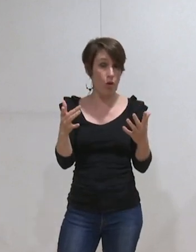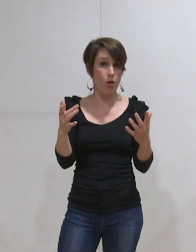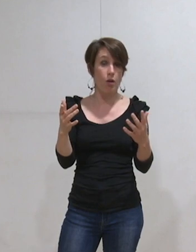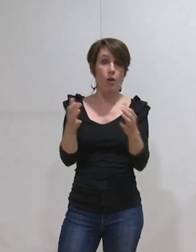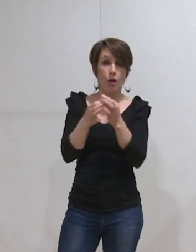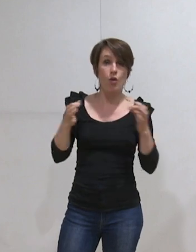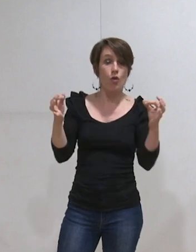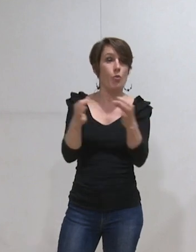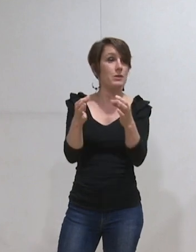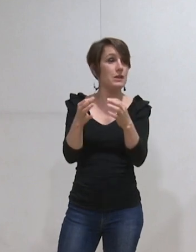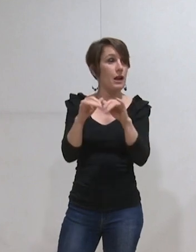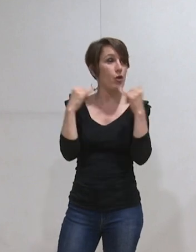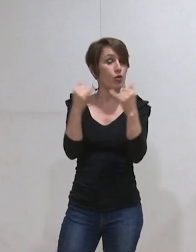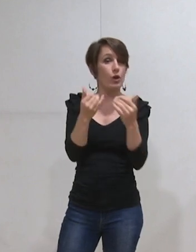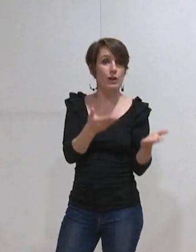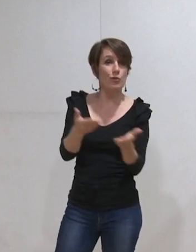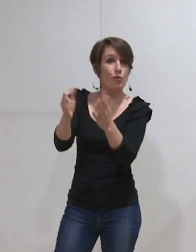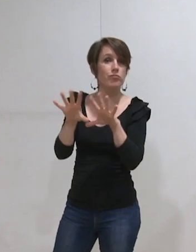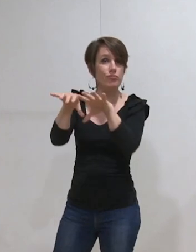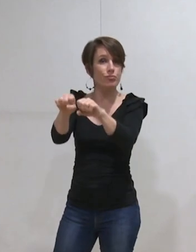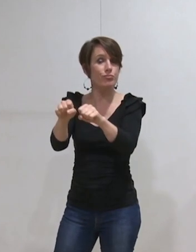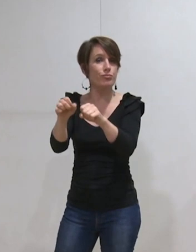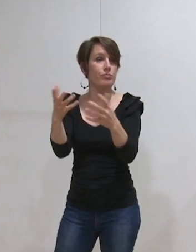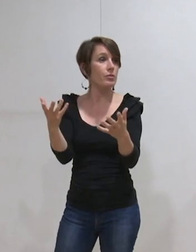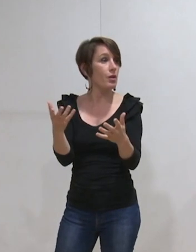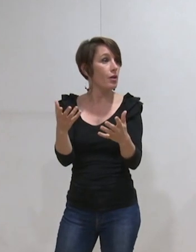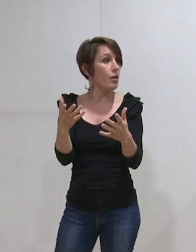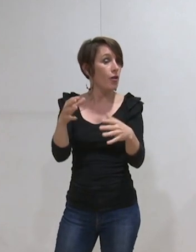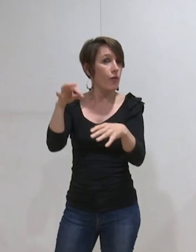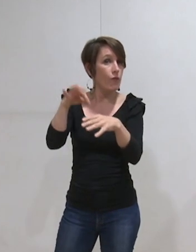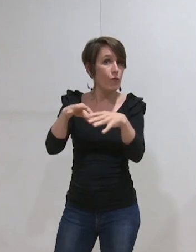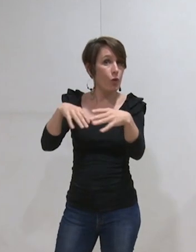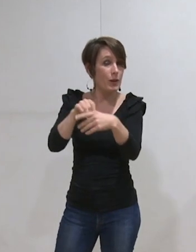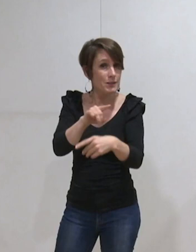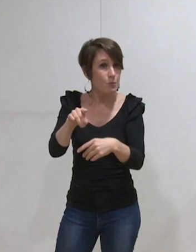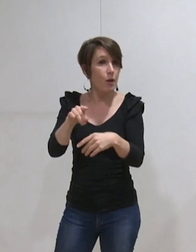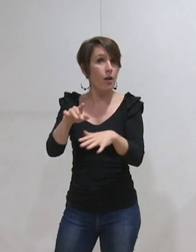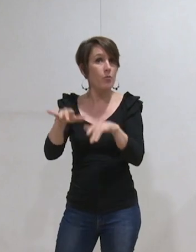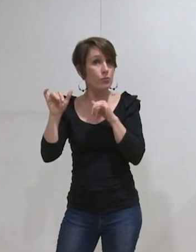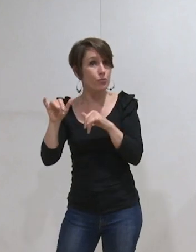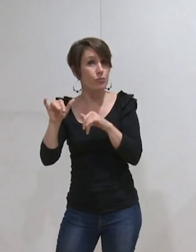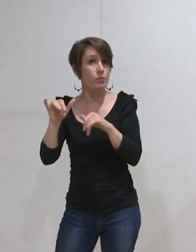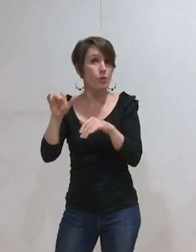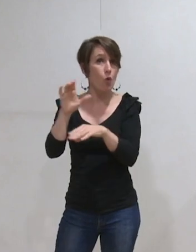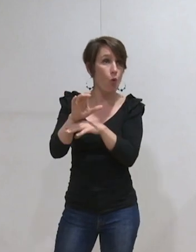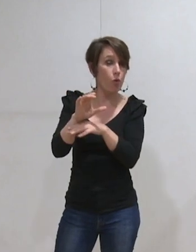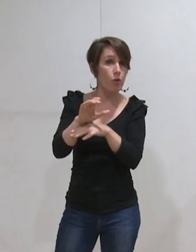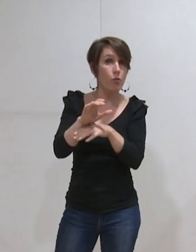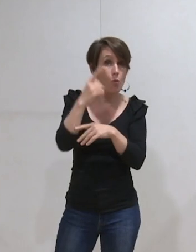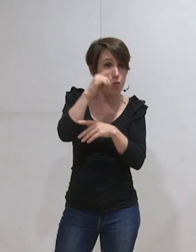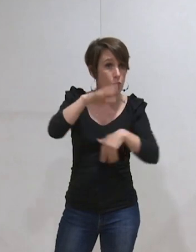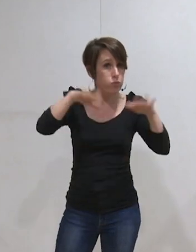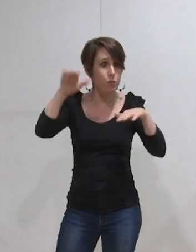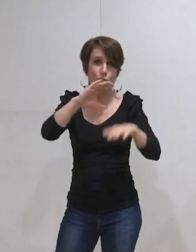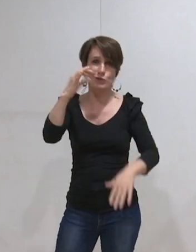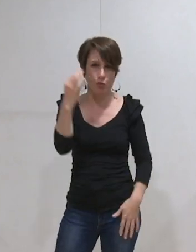salle de réunions au centre horticool qui ne prend pas part au vote qui s'abstient qui est cont qui est pour unanimité